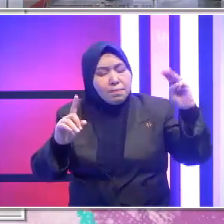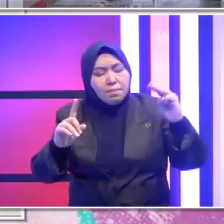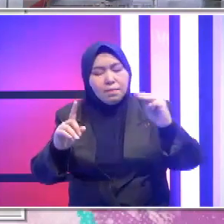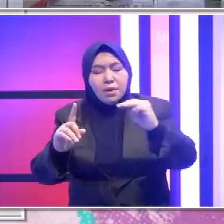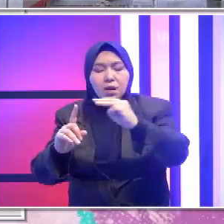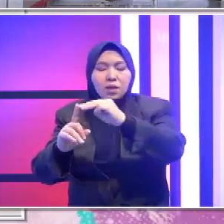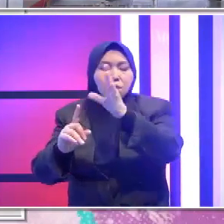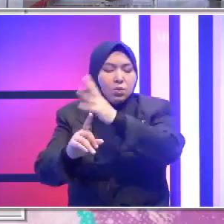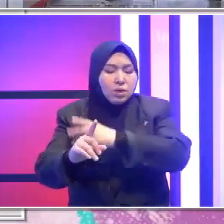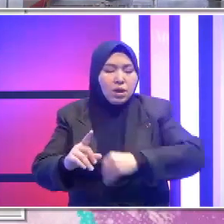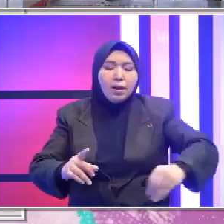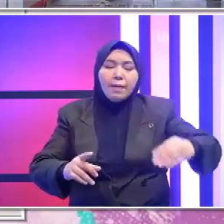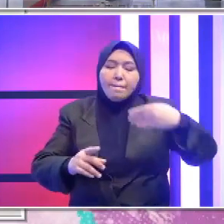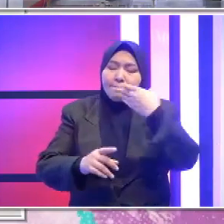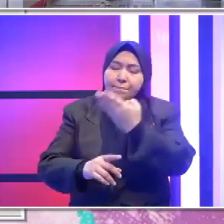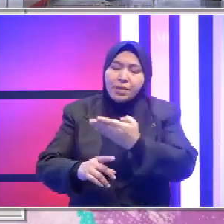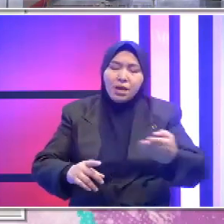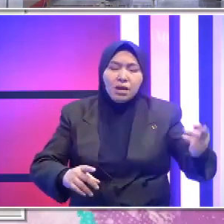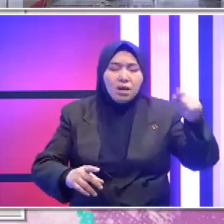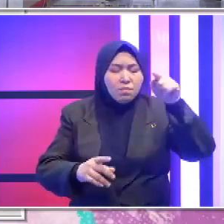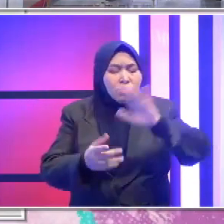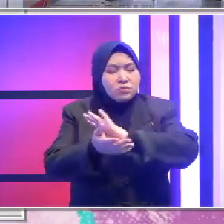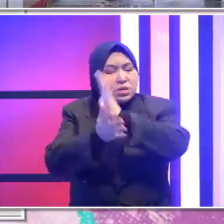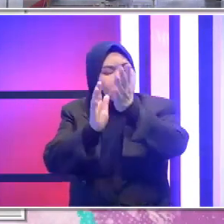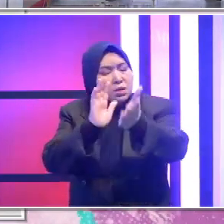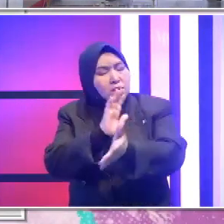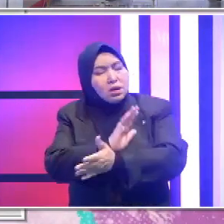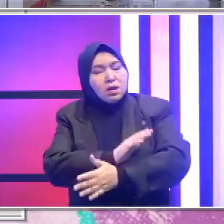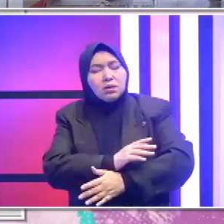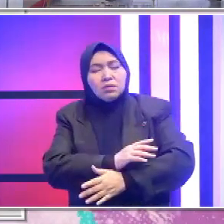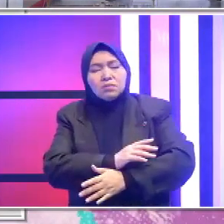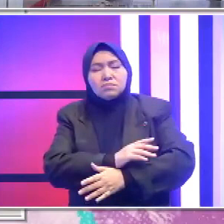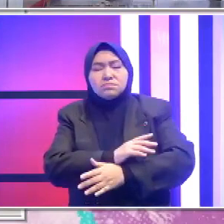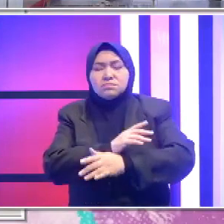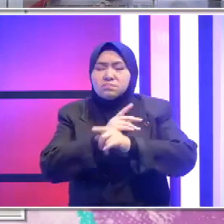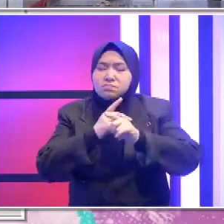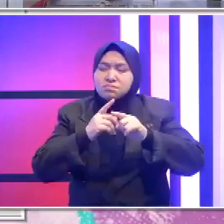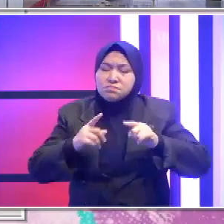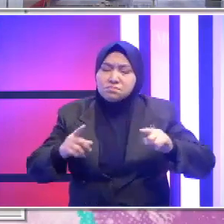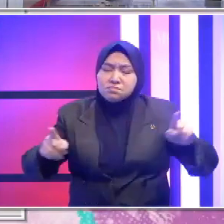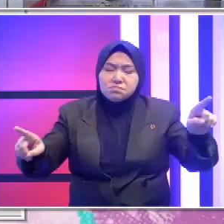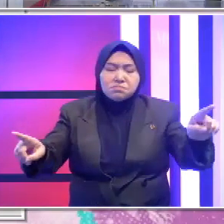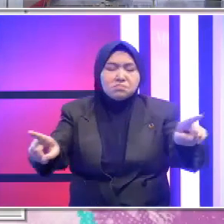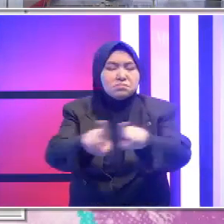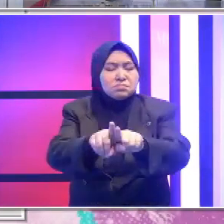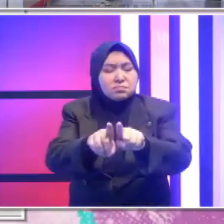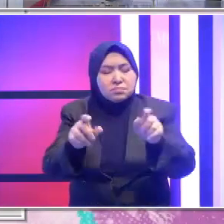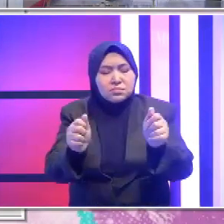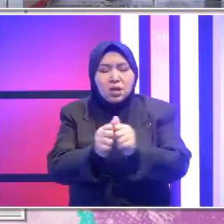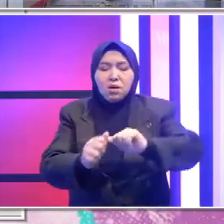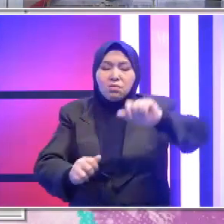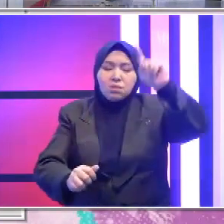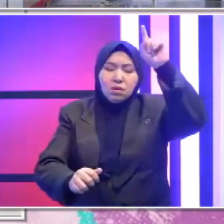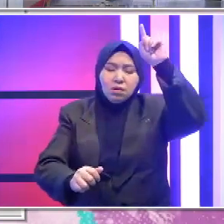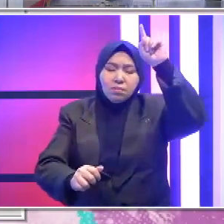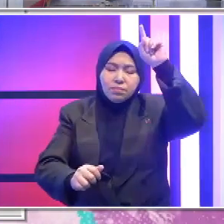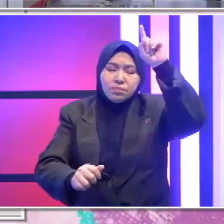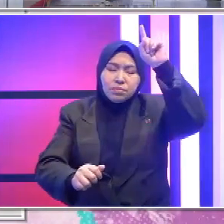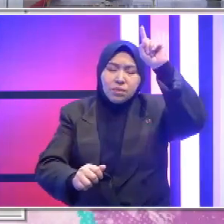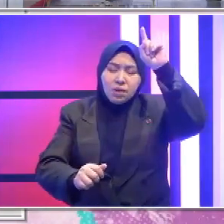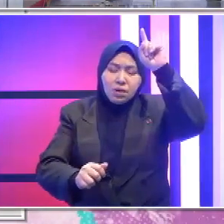ogord akun sedawung selam yastajibu Lawu